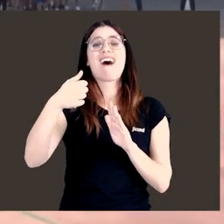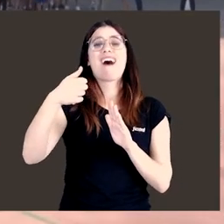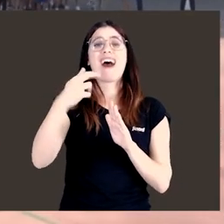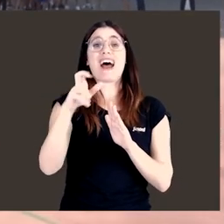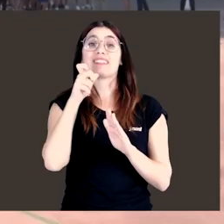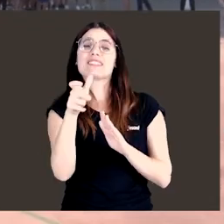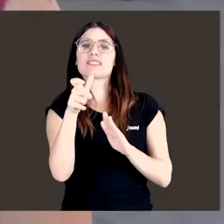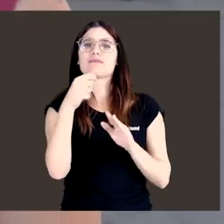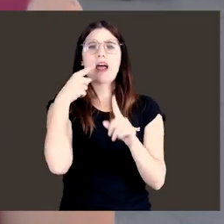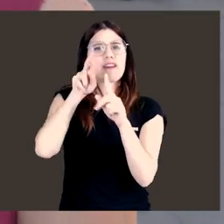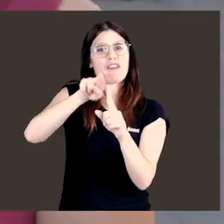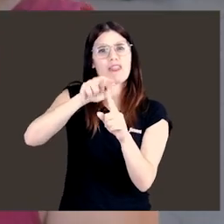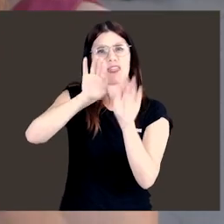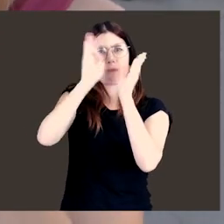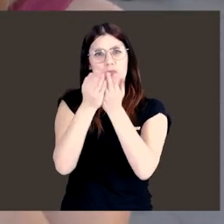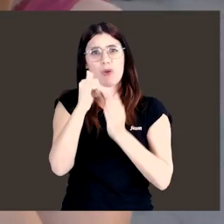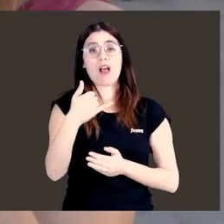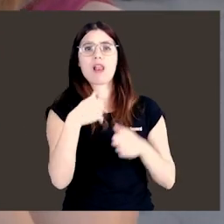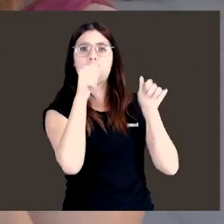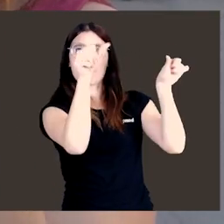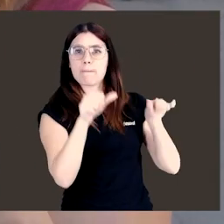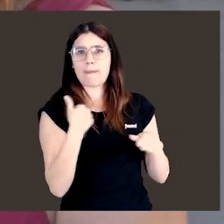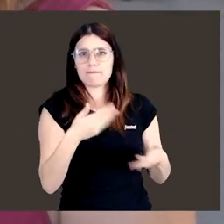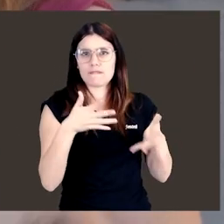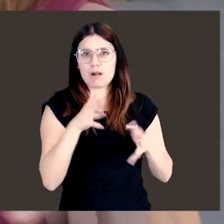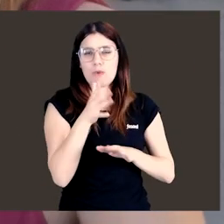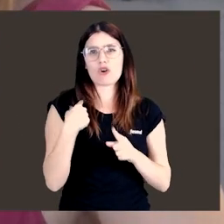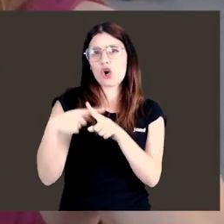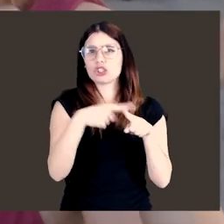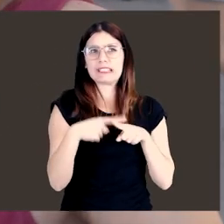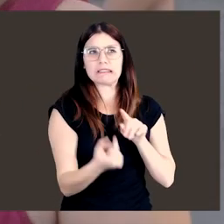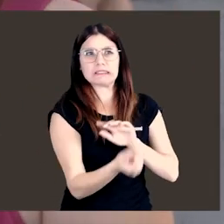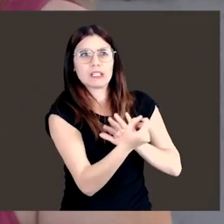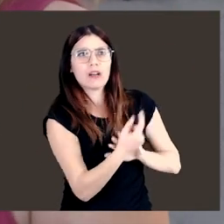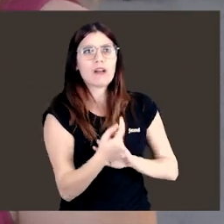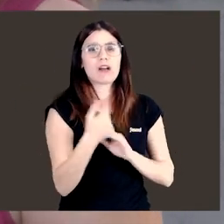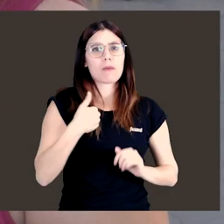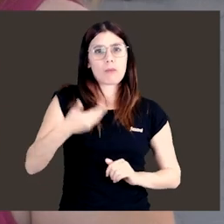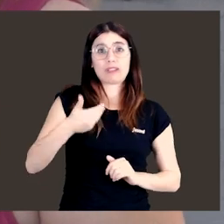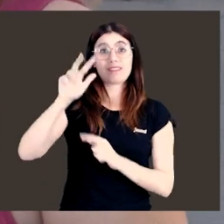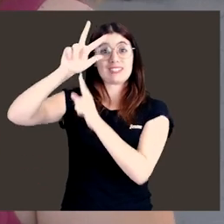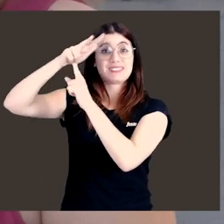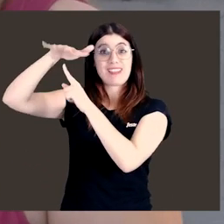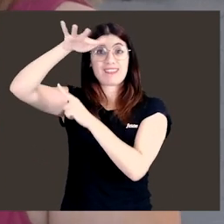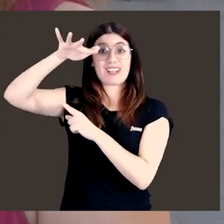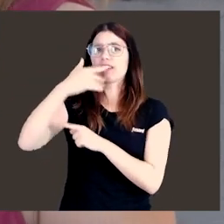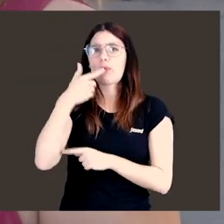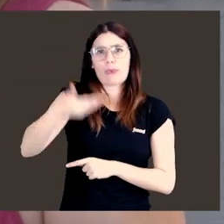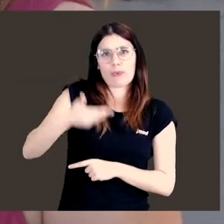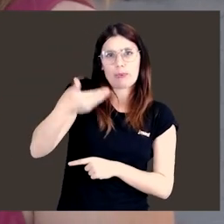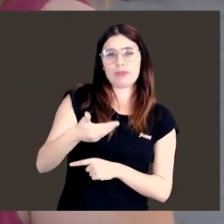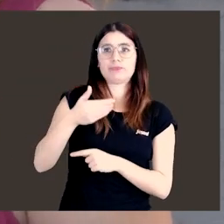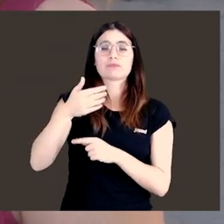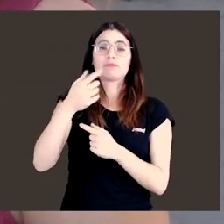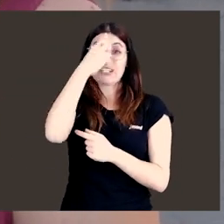una referència mundial. M'encanta el mural perquè d'alguna manera treu elements que són superimportants per a però una part el satèl·lit, sense el